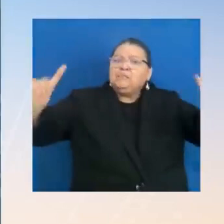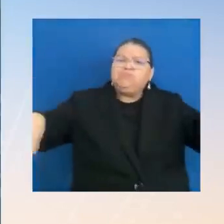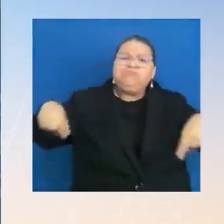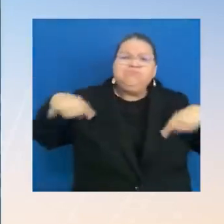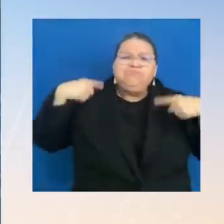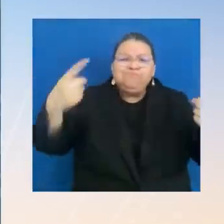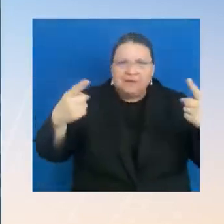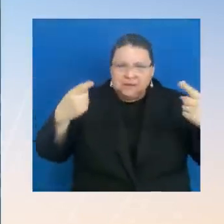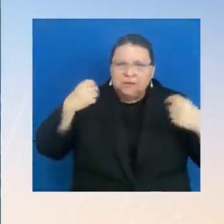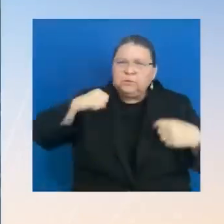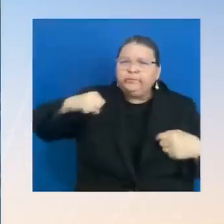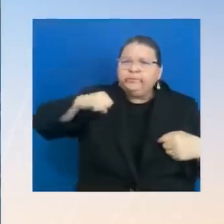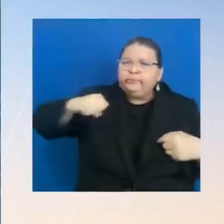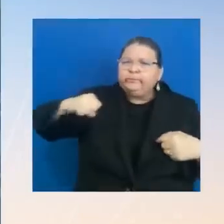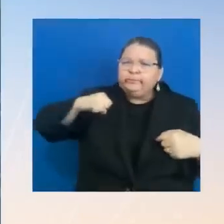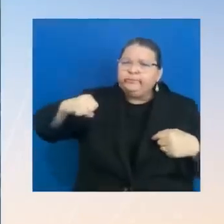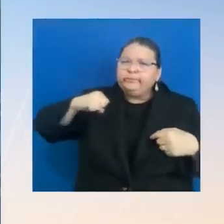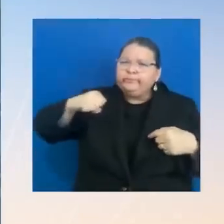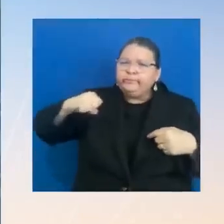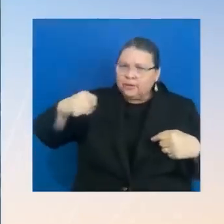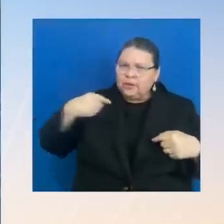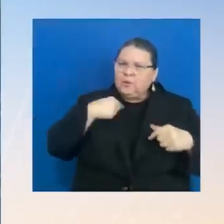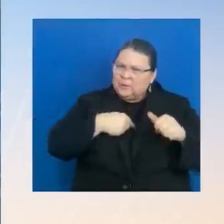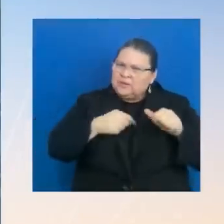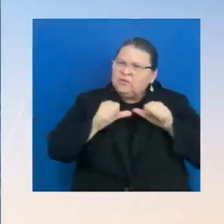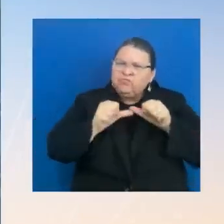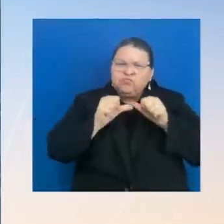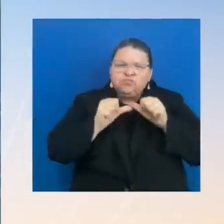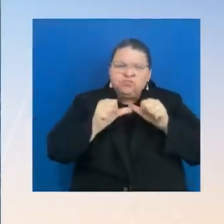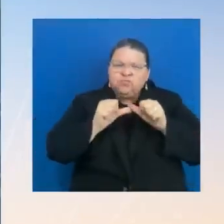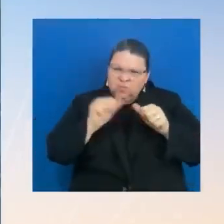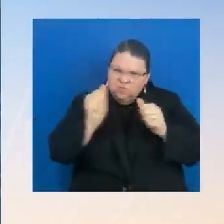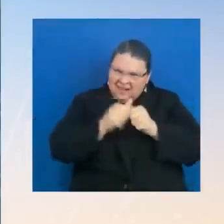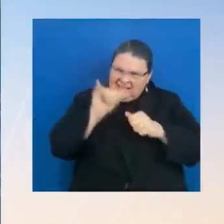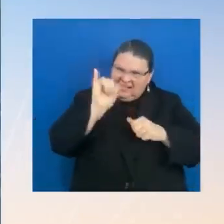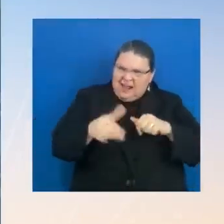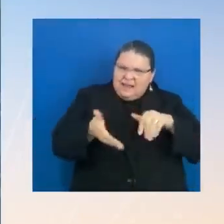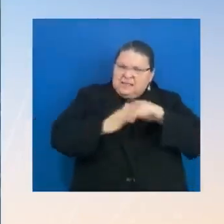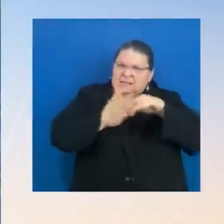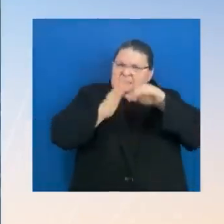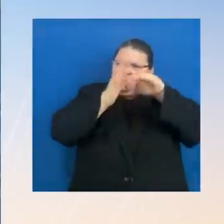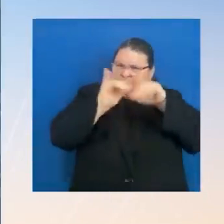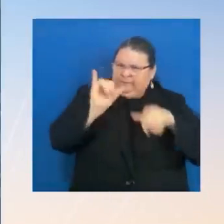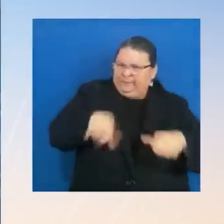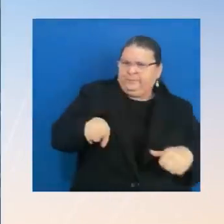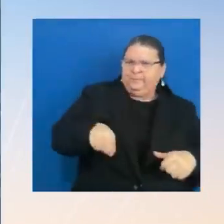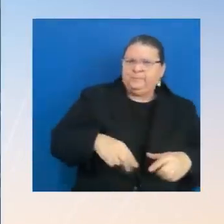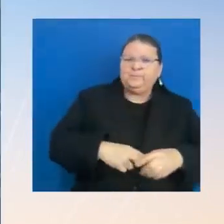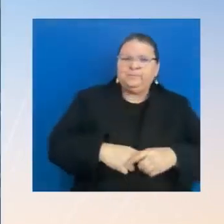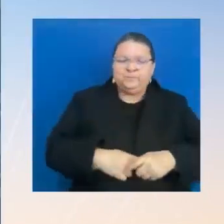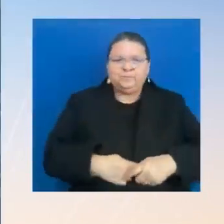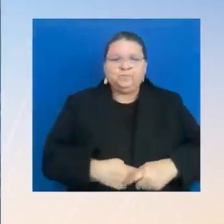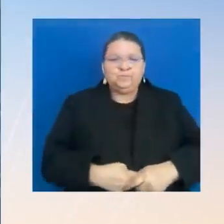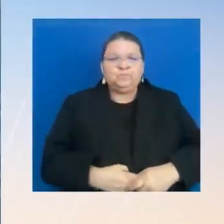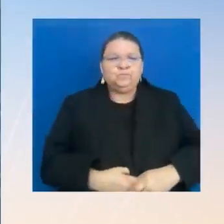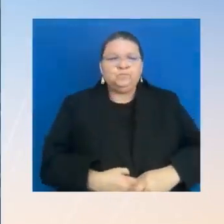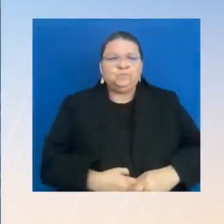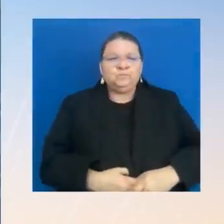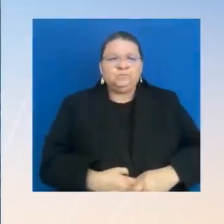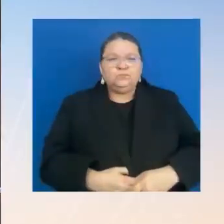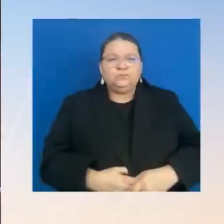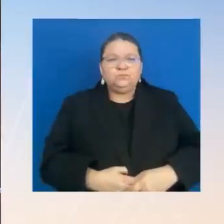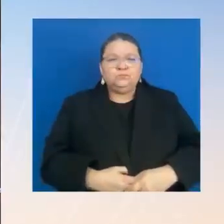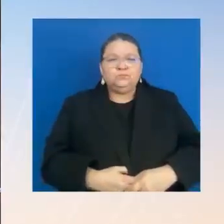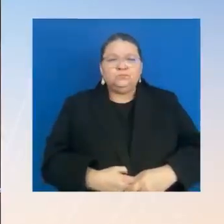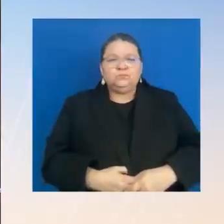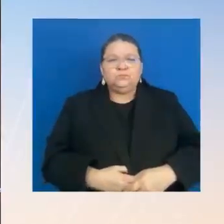Tây cho Ukraine và việc chuyển giao các máy bay Ba Lan. Bà cho biết, việc chuyển giao vũ khí của họ không đòi hỏi phải tất cánh từ một căn